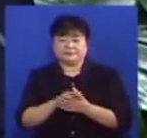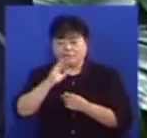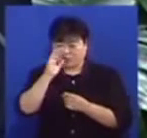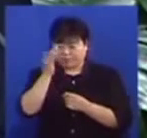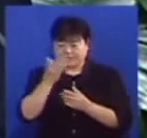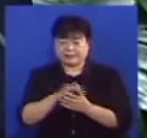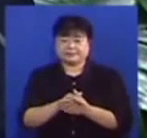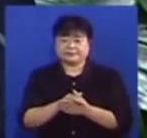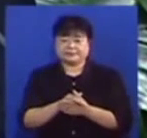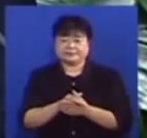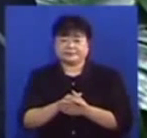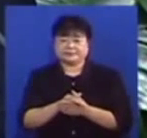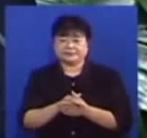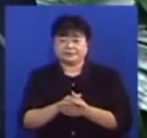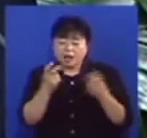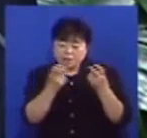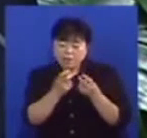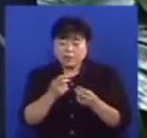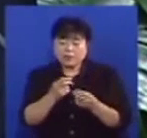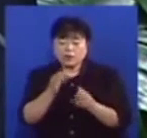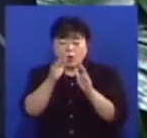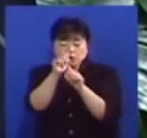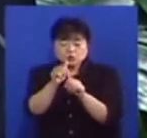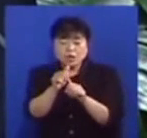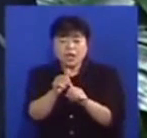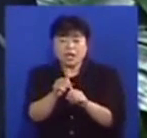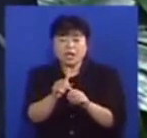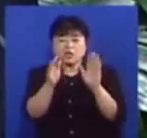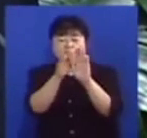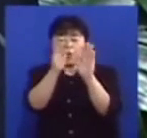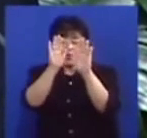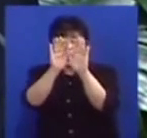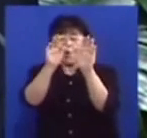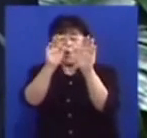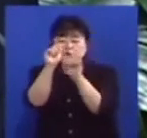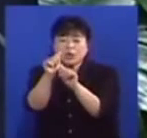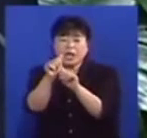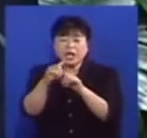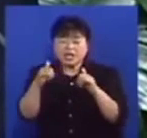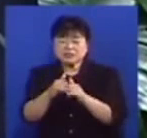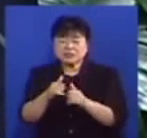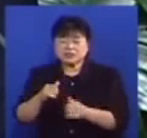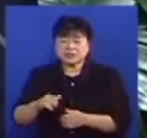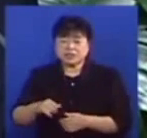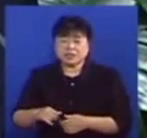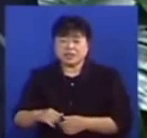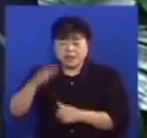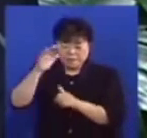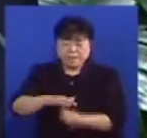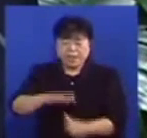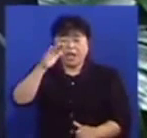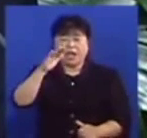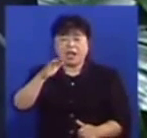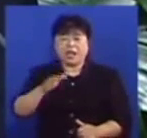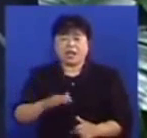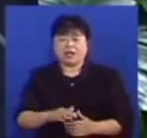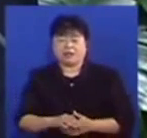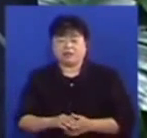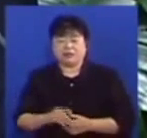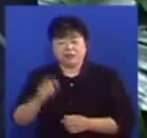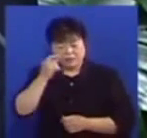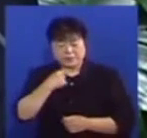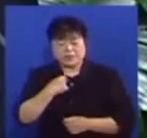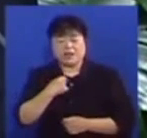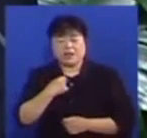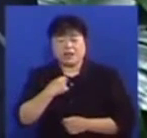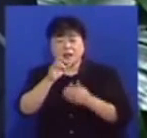것입니다. 그럼 어떻게 할까요? 여호수아는 어떻게 해야 되겠습니까? 전쟁에 패하고 백성들은 낙심한 천만에 물을 쏟은 듯이